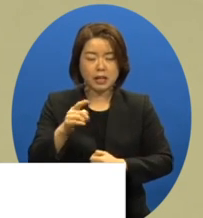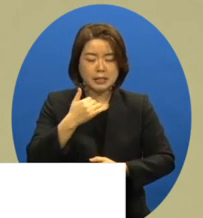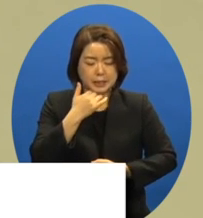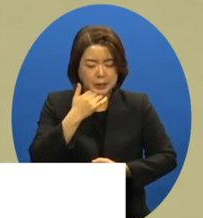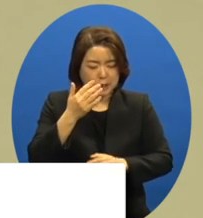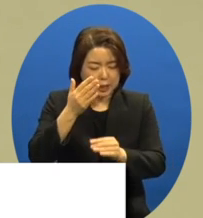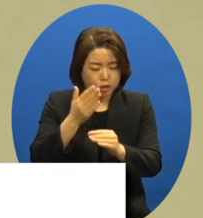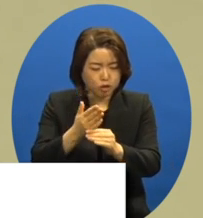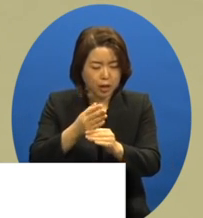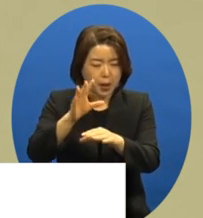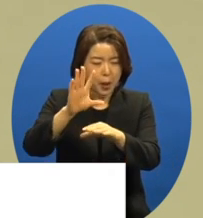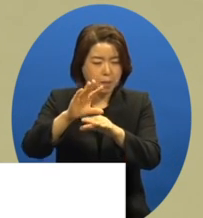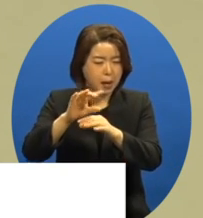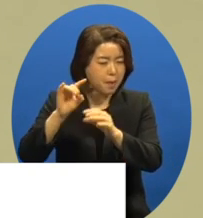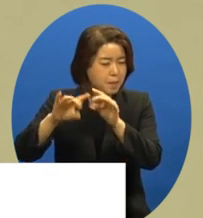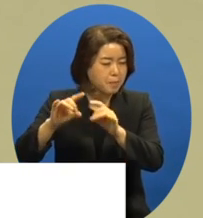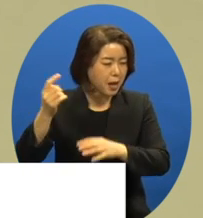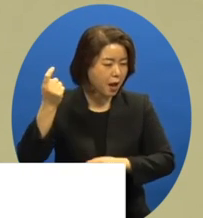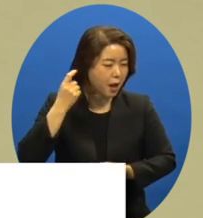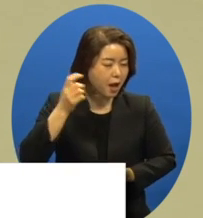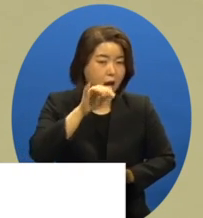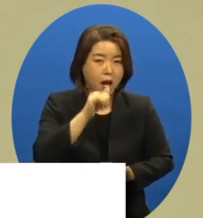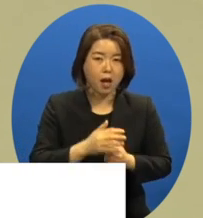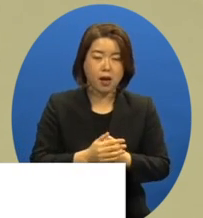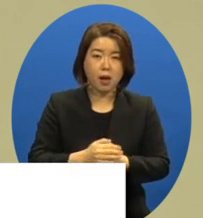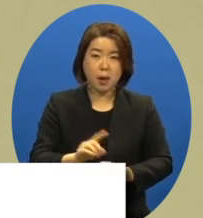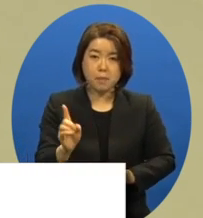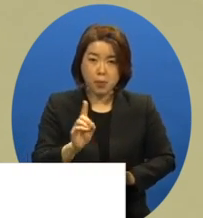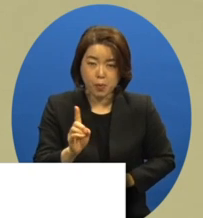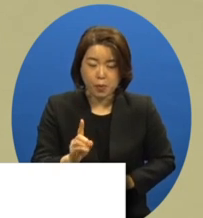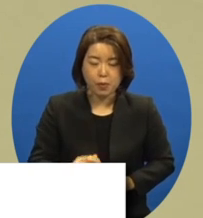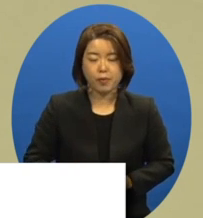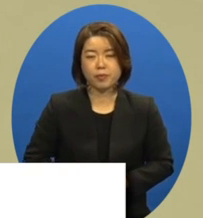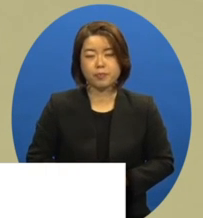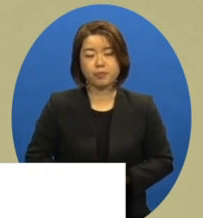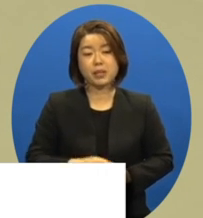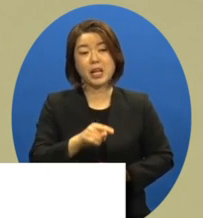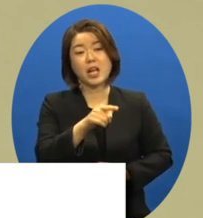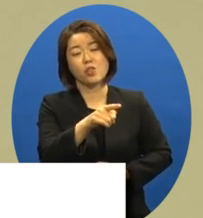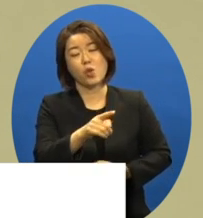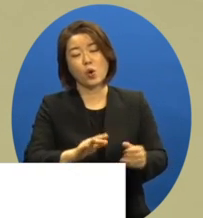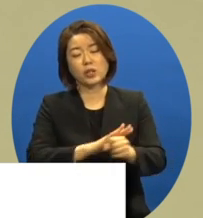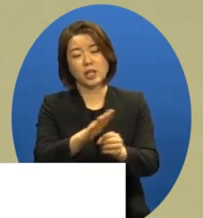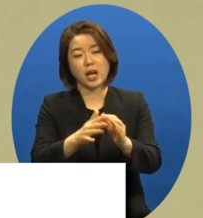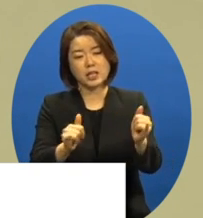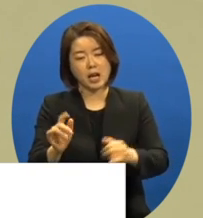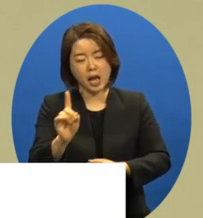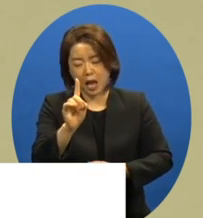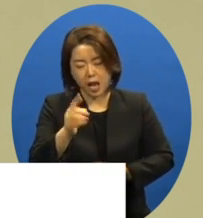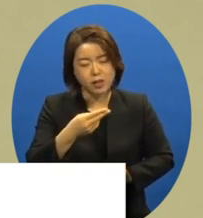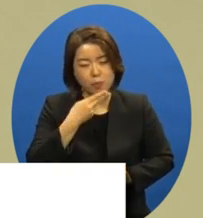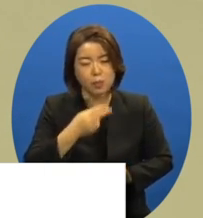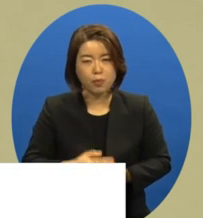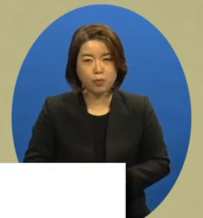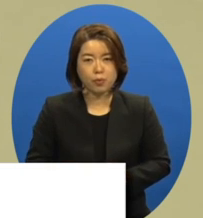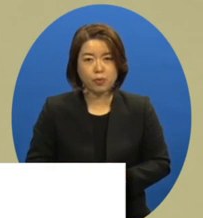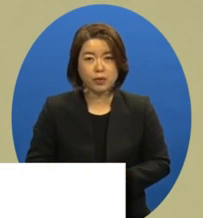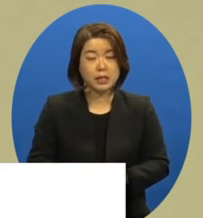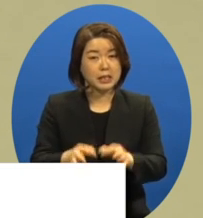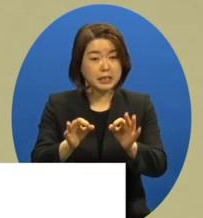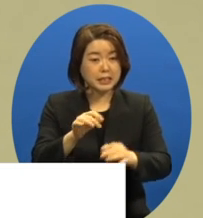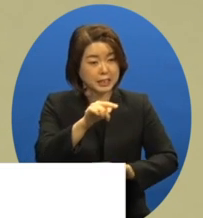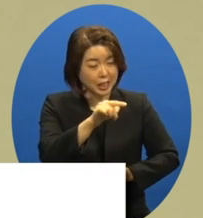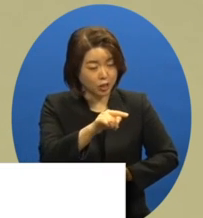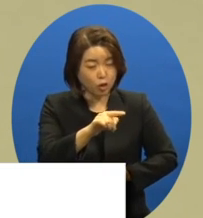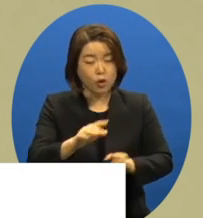들렸습니다. 거기에서 이렇게 말합니다. 너를 사랑하는 사람은 아무도 없어. 이제